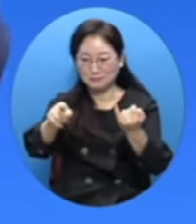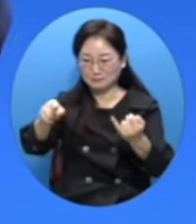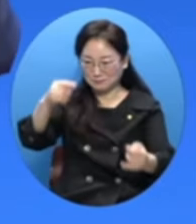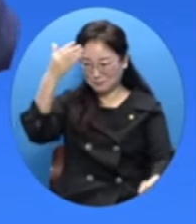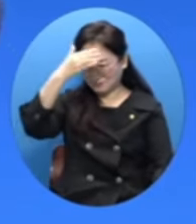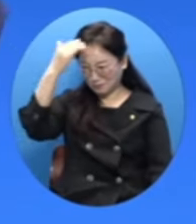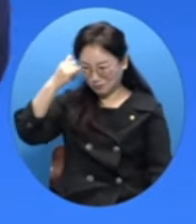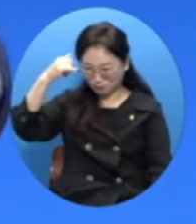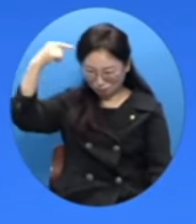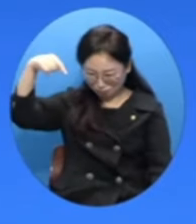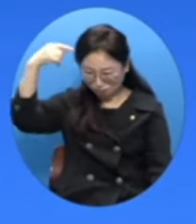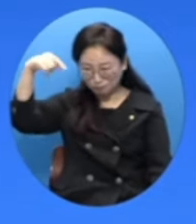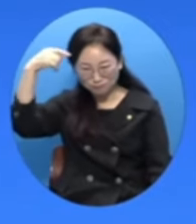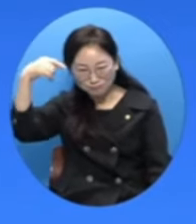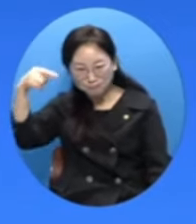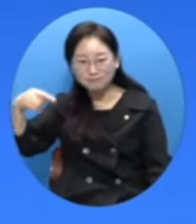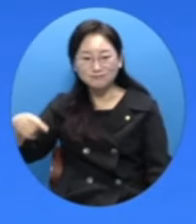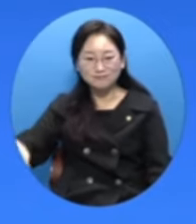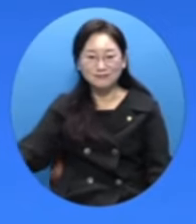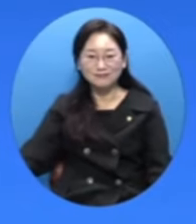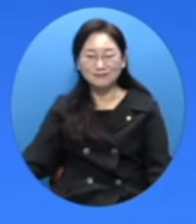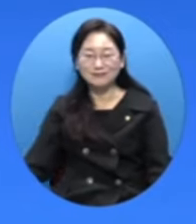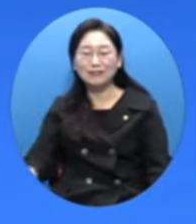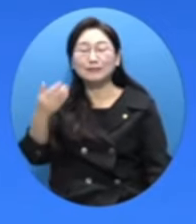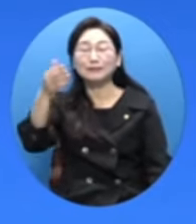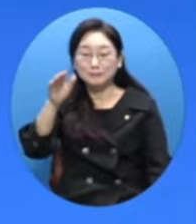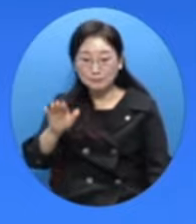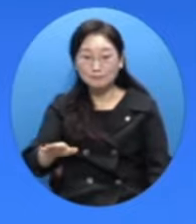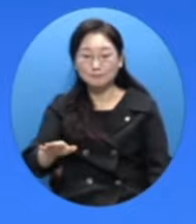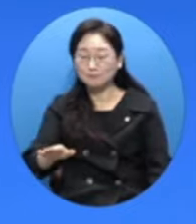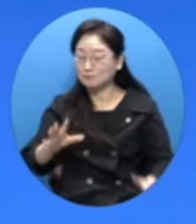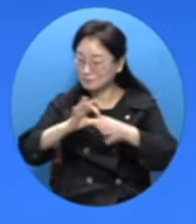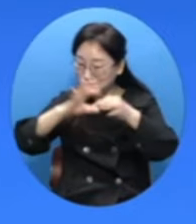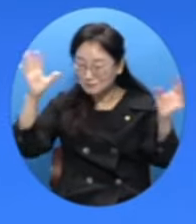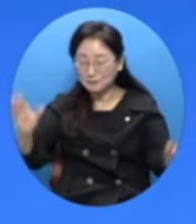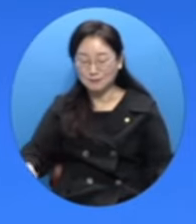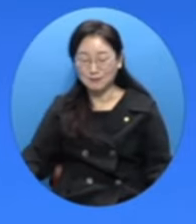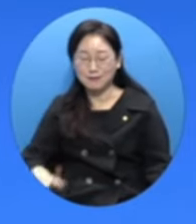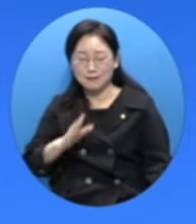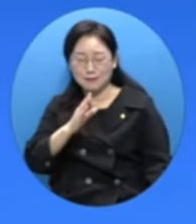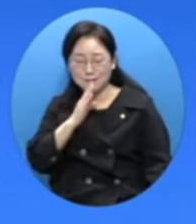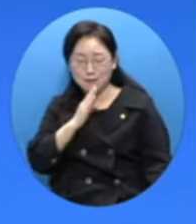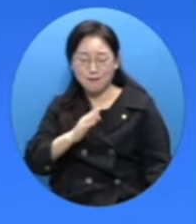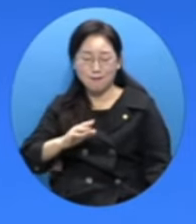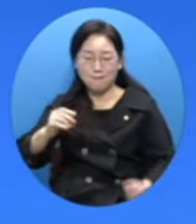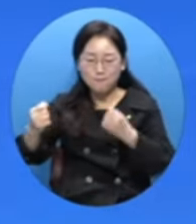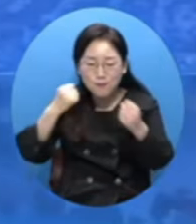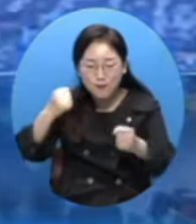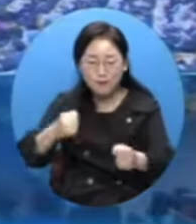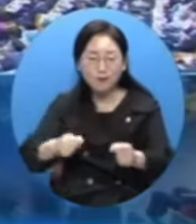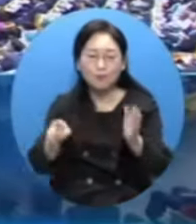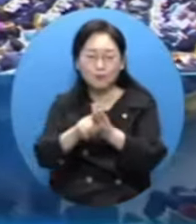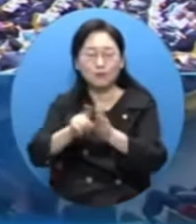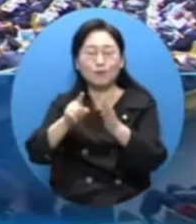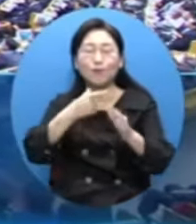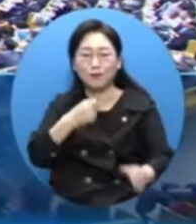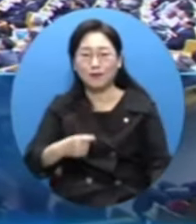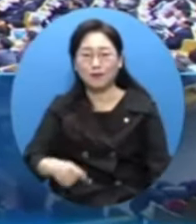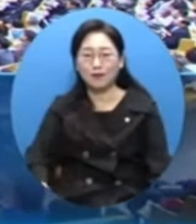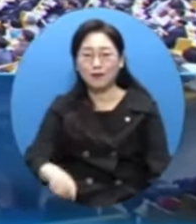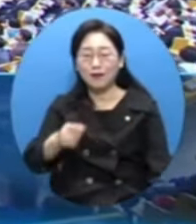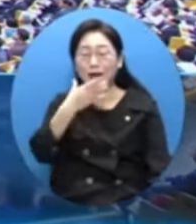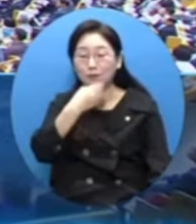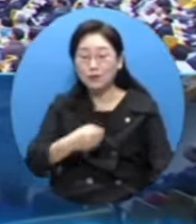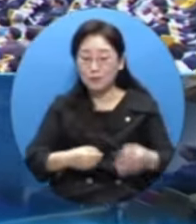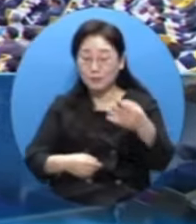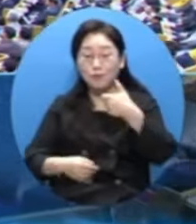할아버지가 정신 이상이 됐구나. 그러나 그들은 바랄 수 없는 중에 바라고 믿을 수 없는 중에 믿었습니다. 로마서 4장 18절입니다. 아브라함이 바랄 수